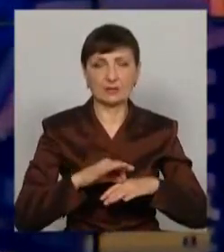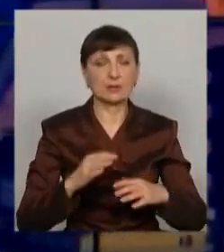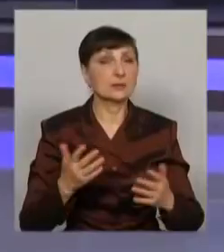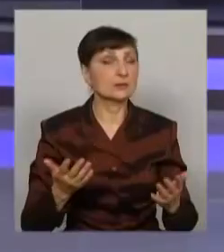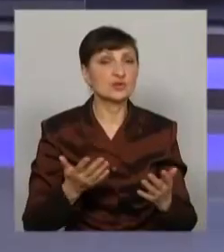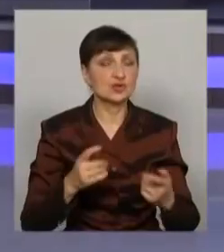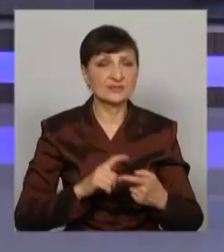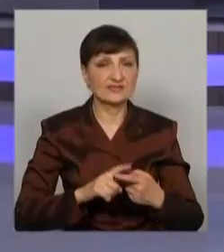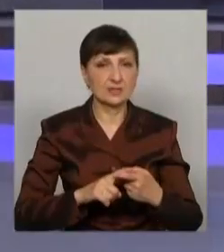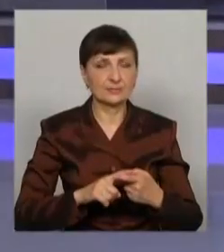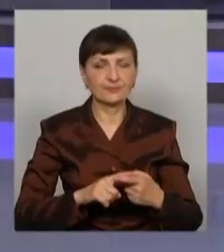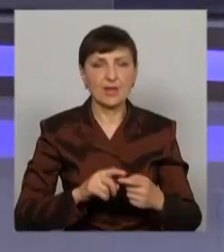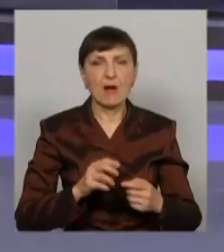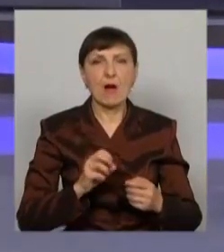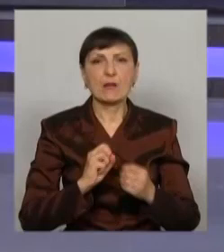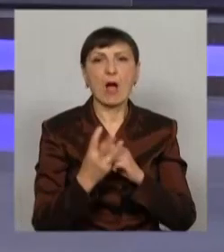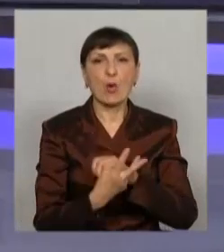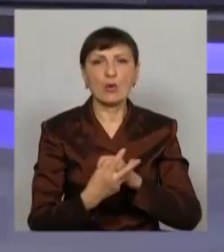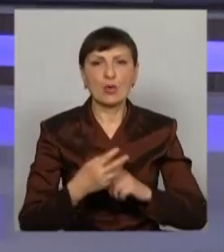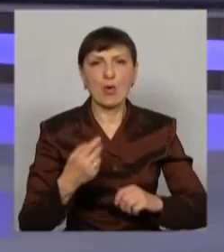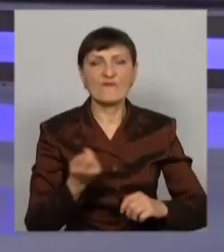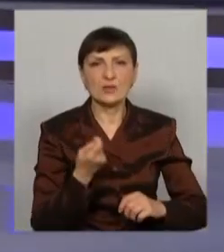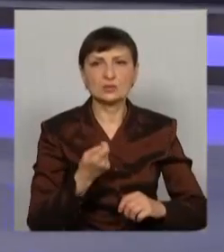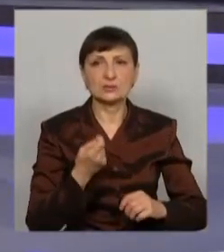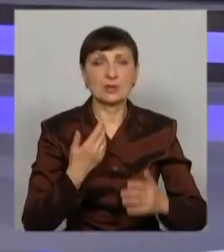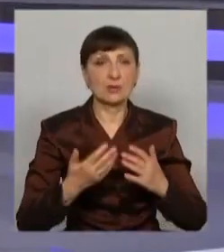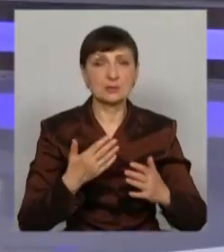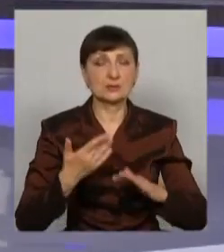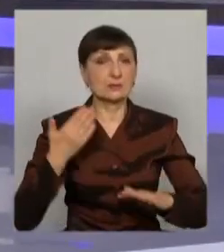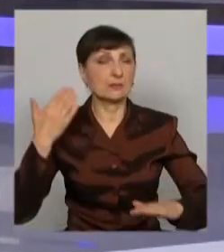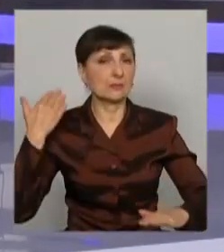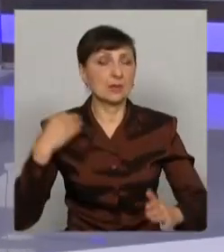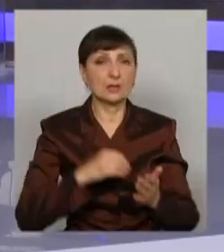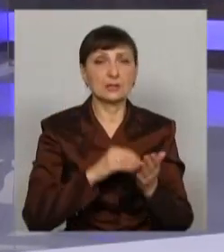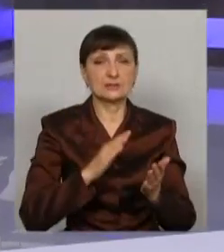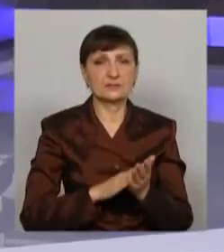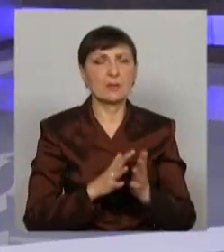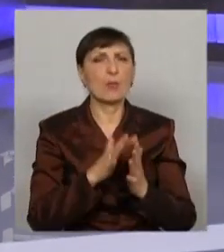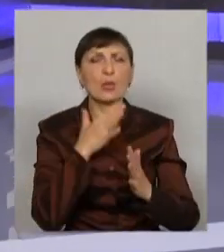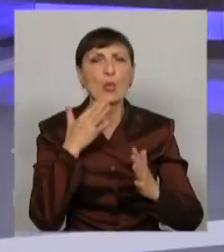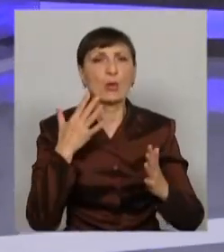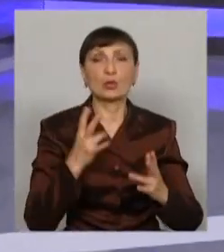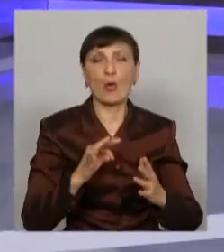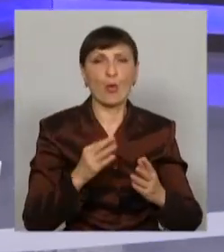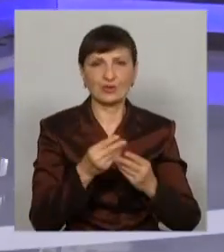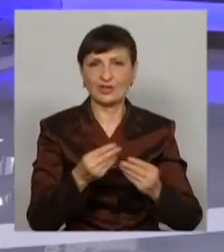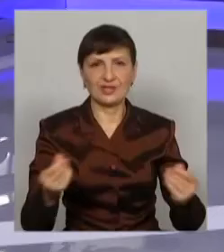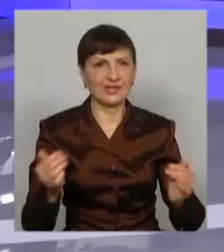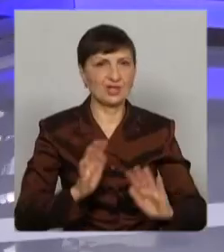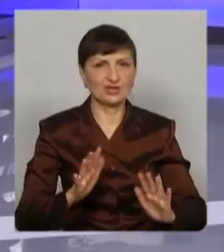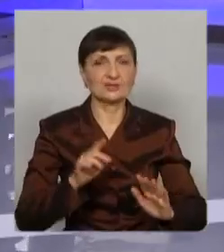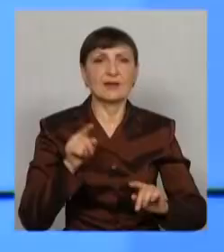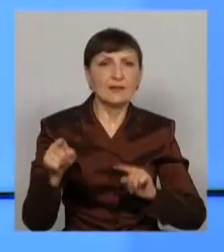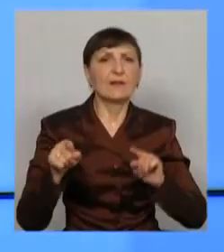связано? Ну, коронавирус, даже если перестал до этого регистрироваться больших количествах, он никуда не ушел. Единичные